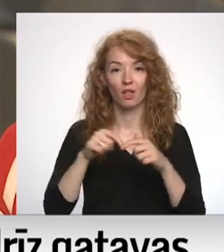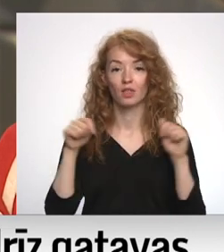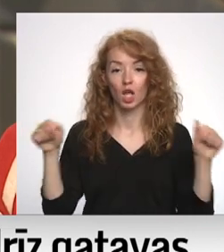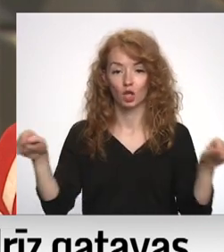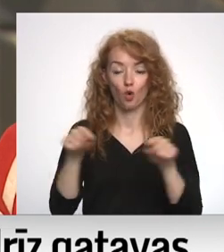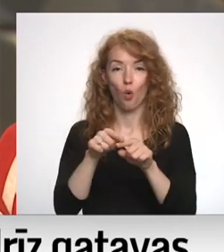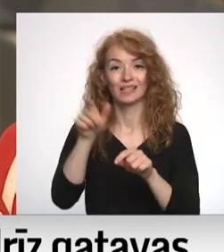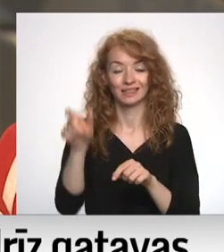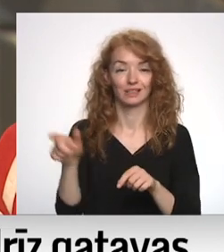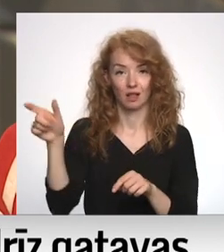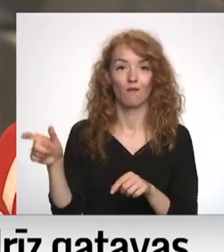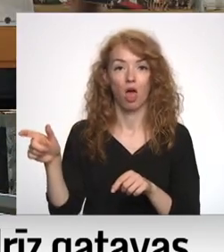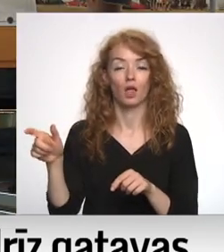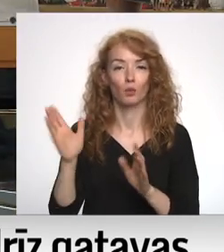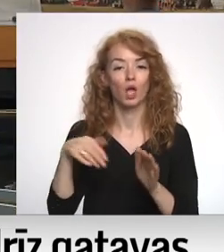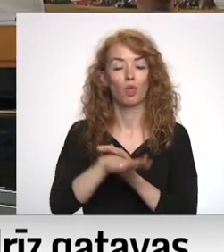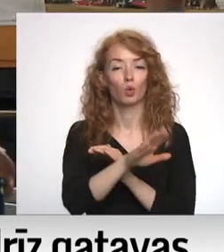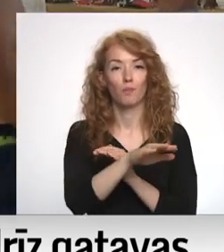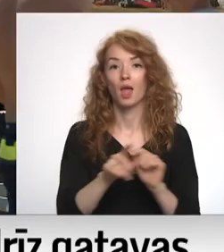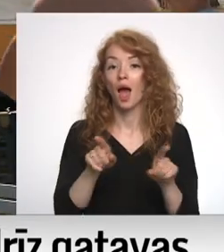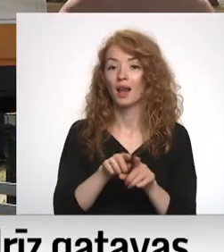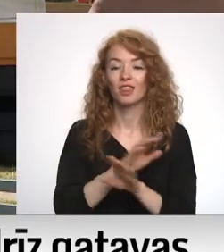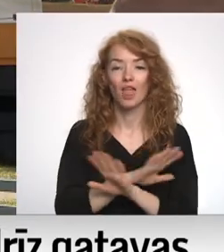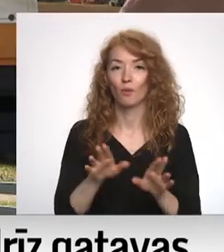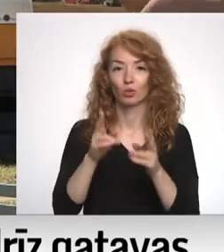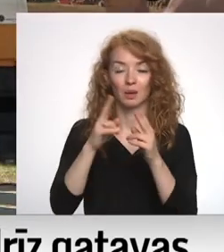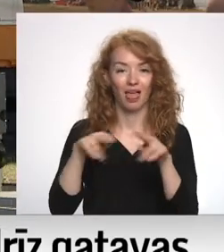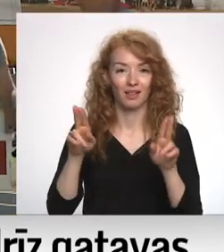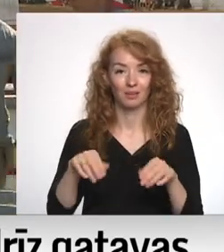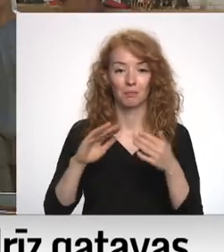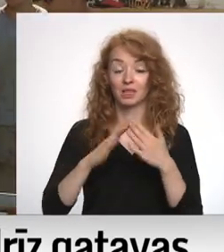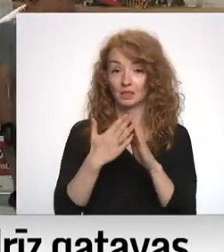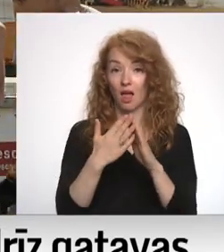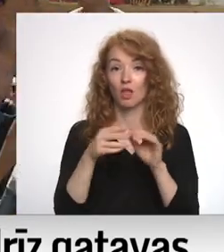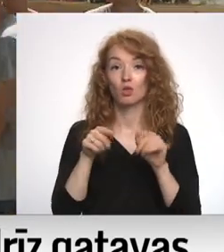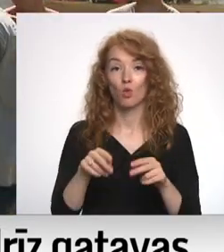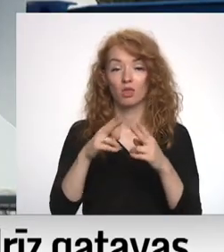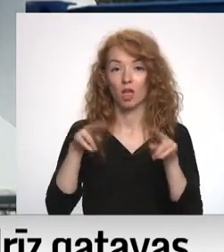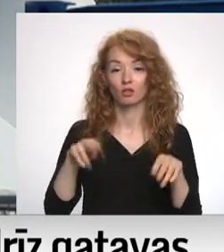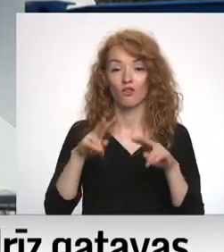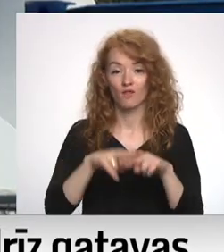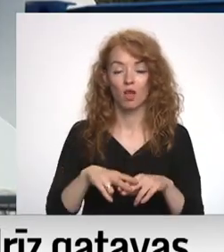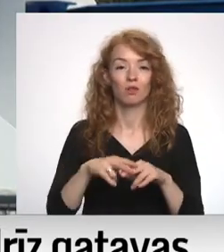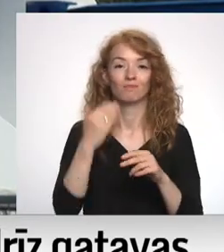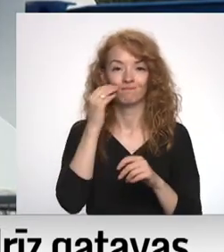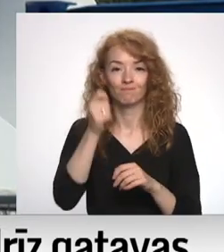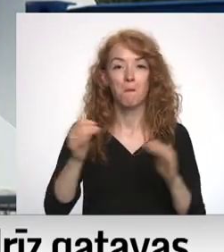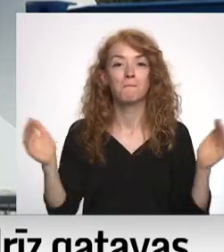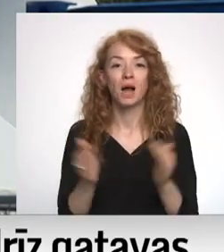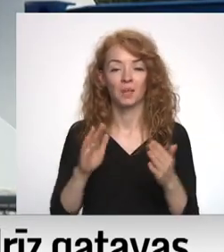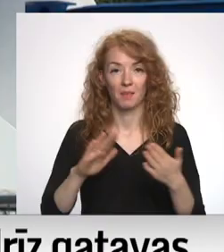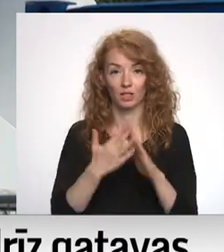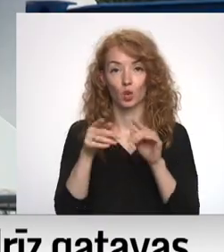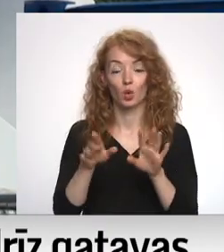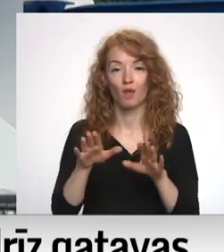teritoriju cilvēki atstās. Nebūs arī ierastās telšu pilsētiņas. Rīkotāji telšu vietu nosaukuši par mazo pilsētiņu, jo